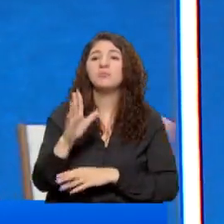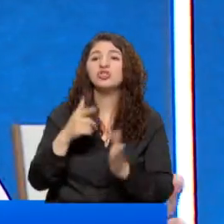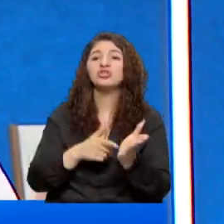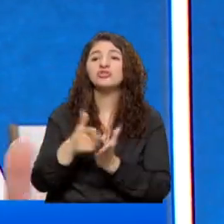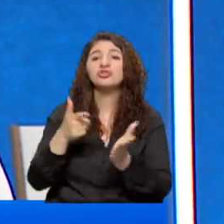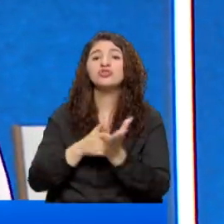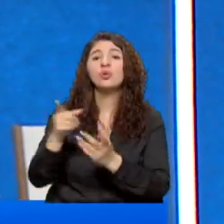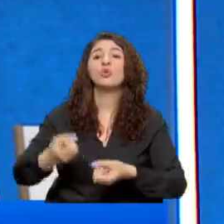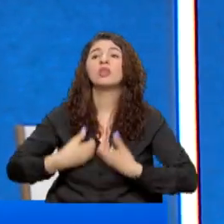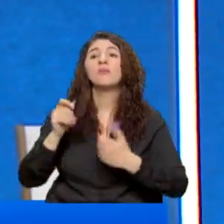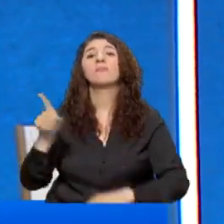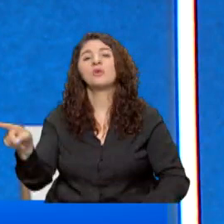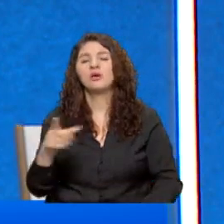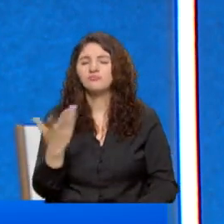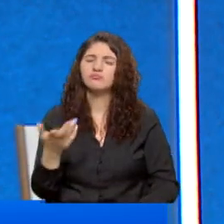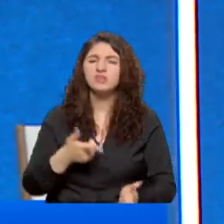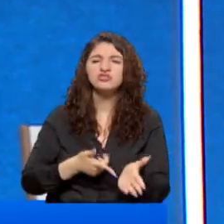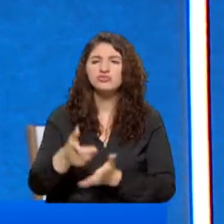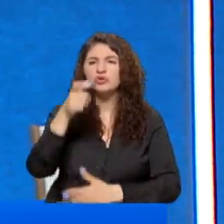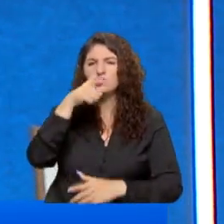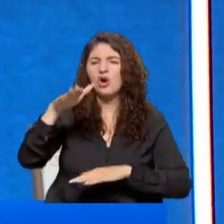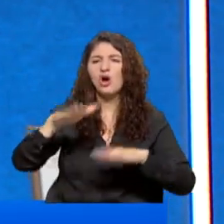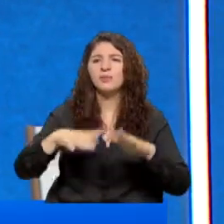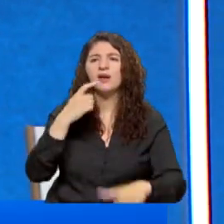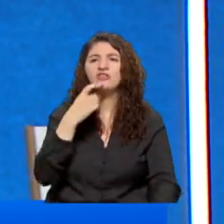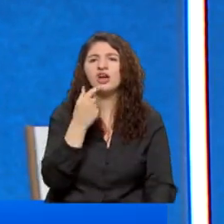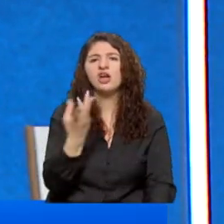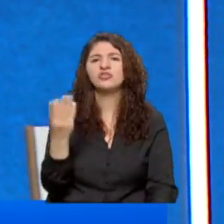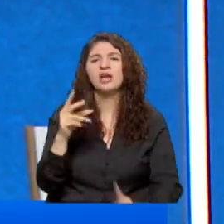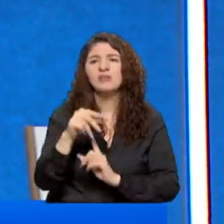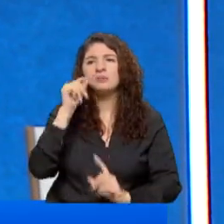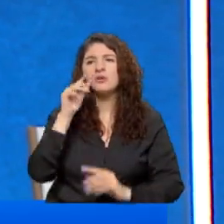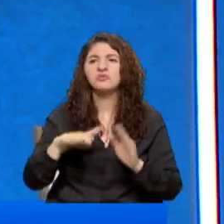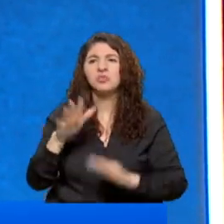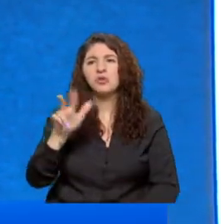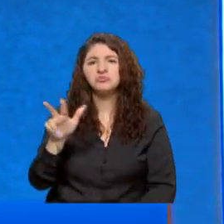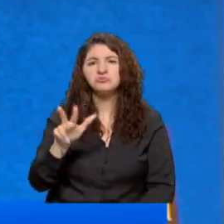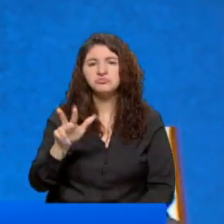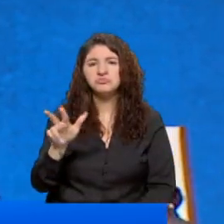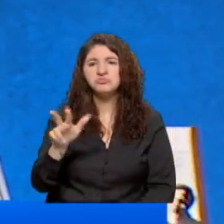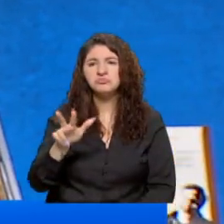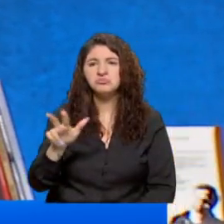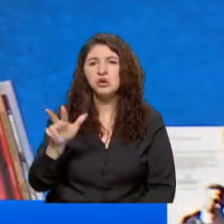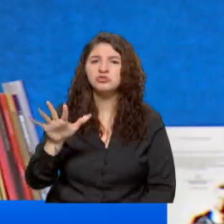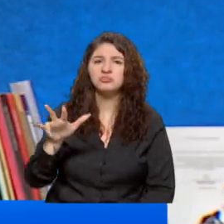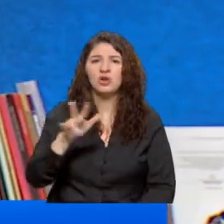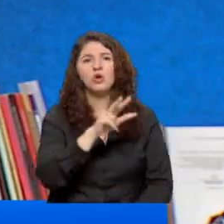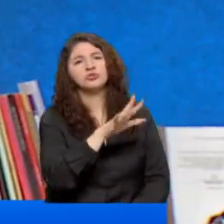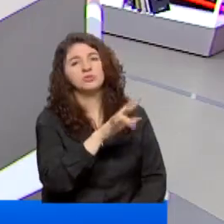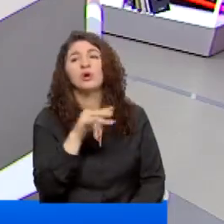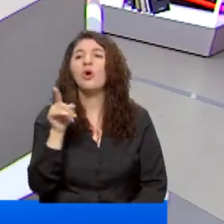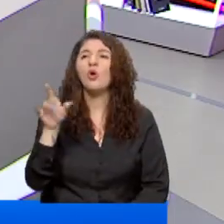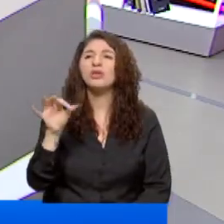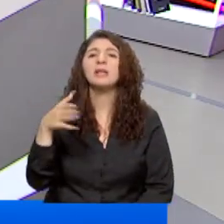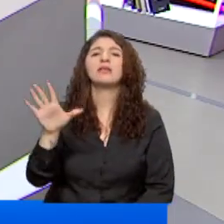Çiftçi çiftlikte üretiyor bakın çiftçinin Türkiye'nin ortalama yaşı nedir İsmail'in yaklaşık 30 herhalde 35 gramdır o